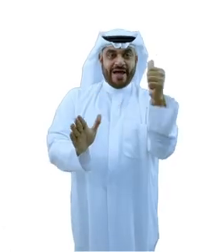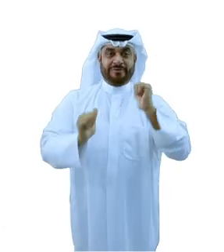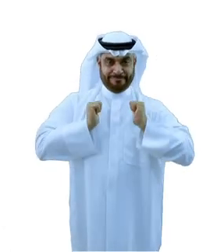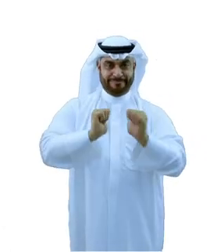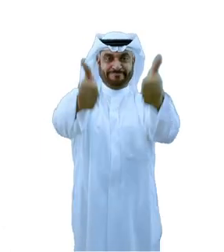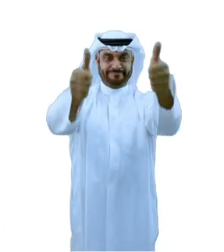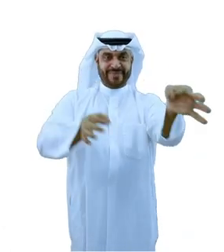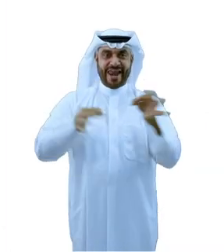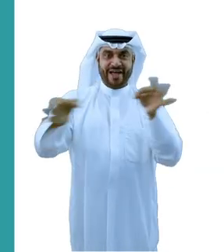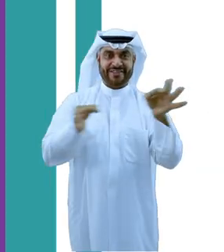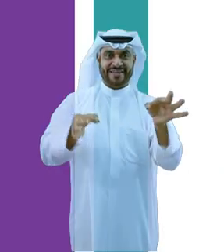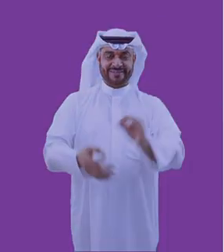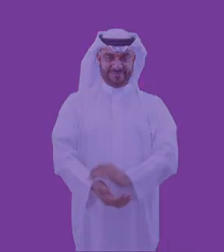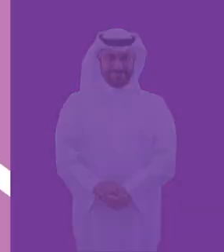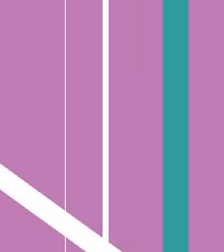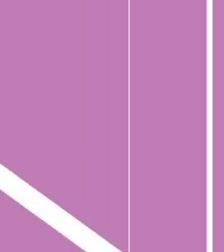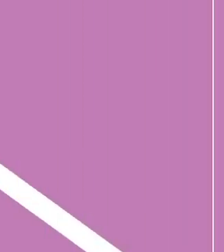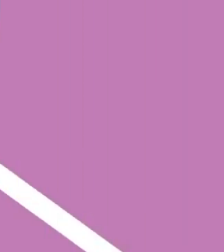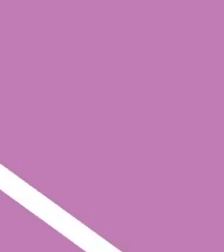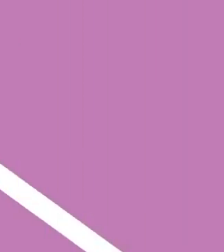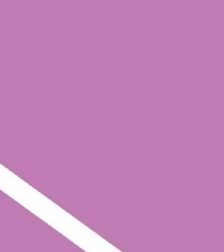وبدأوا بتطبيق الخطة.